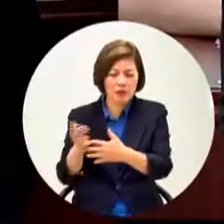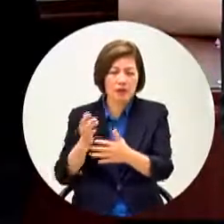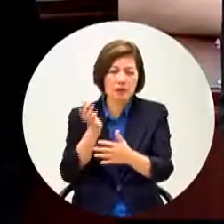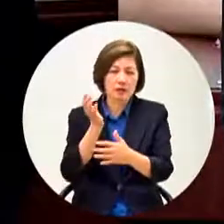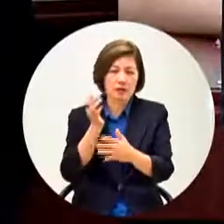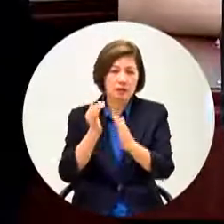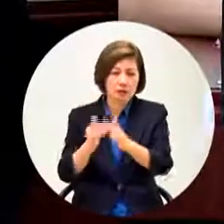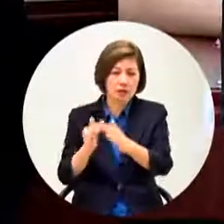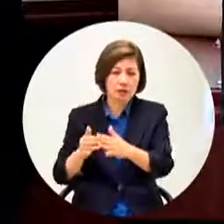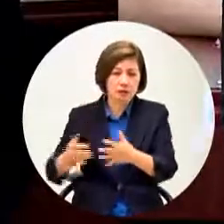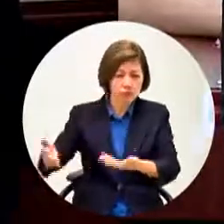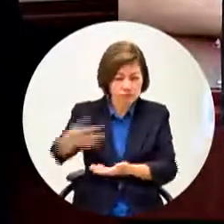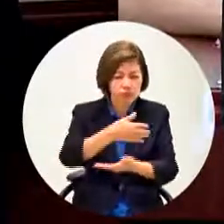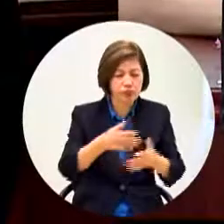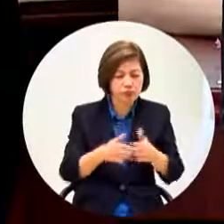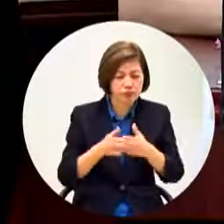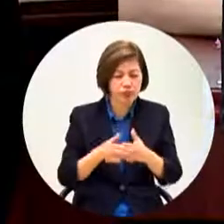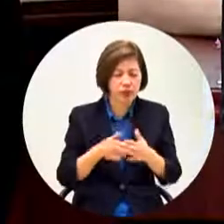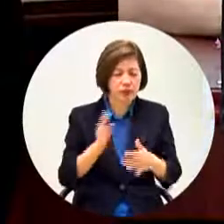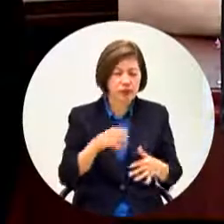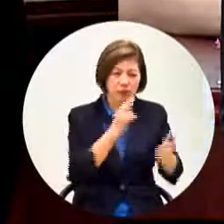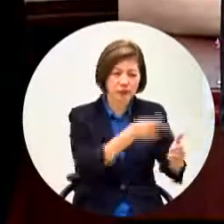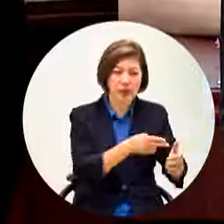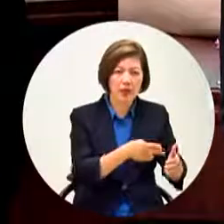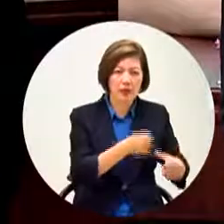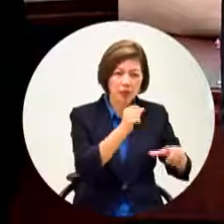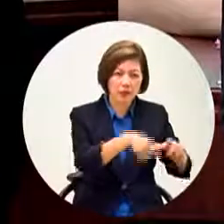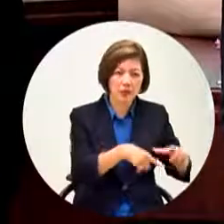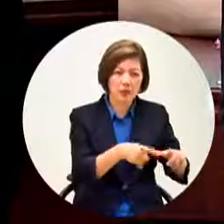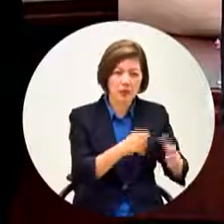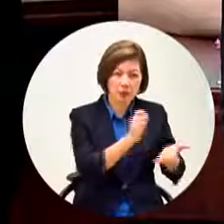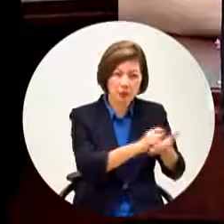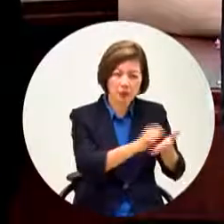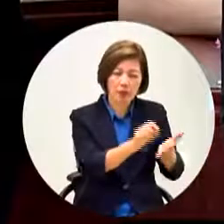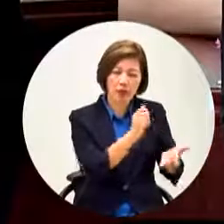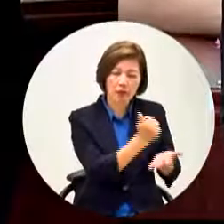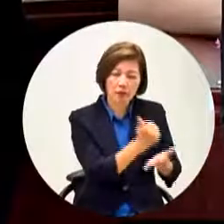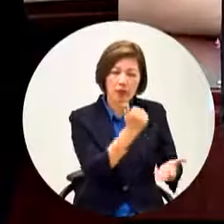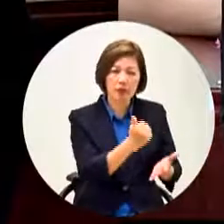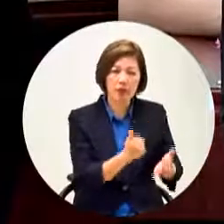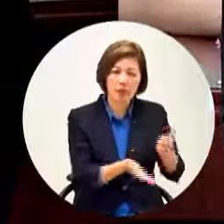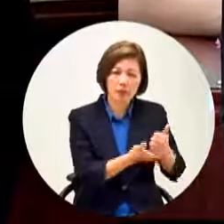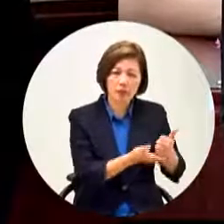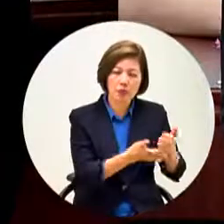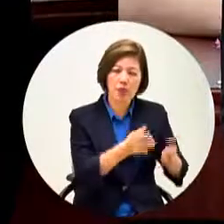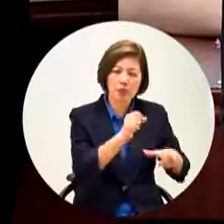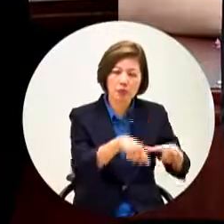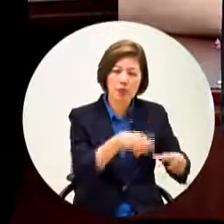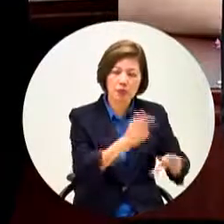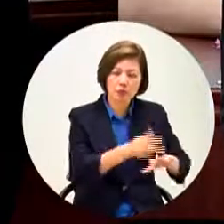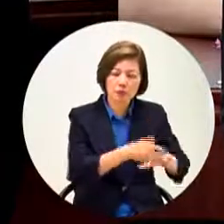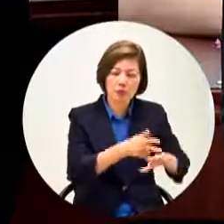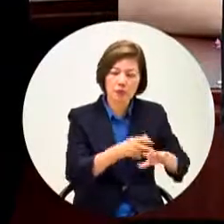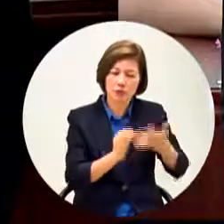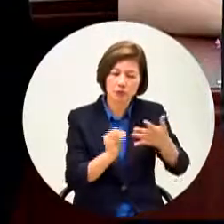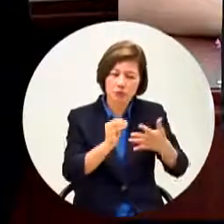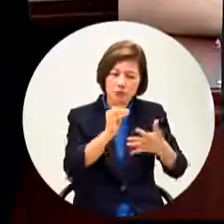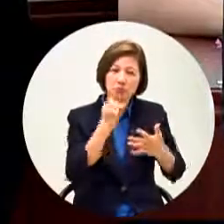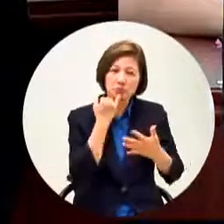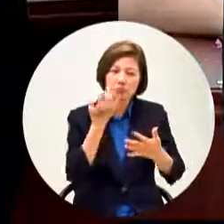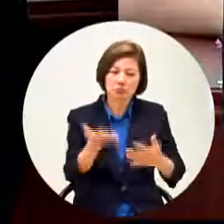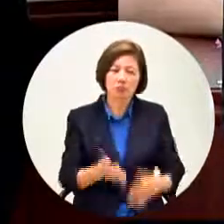后标定的人，甲咱签约要求吼、哦，是咪鼓励厂商的技术会当搁升级？我达到